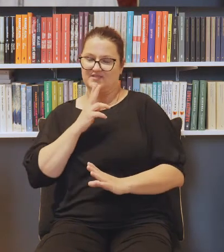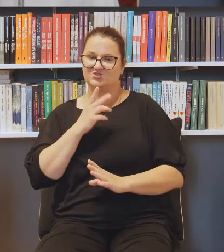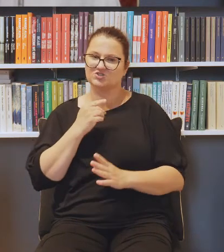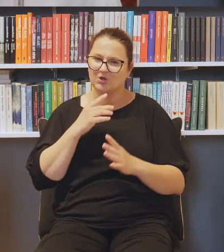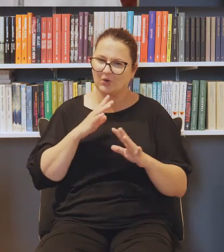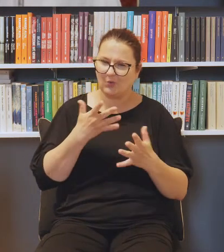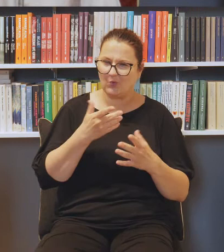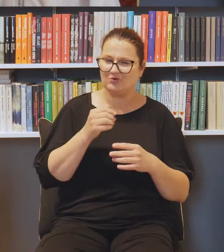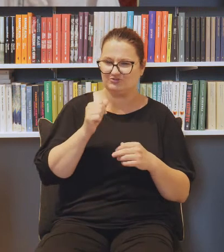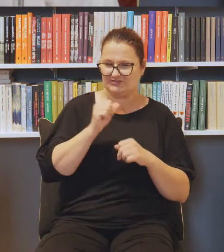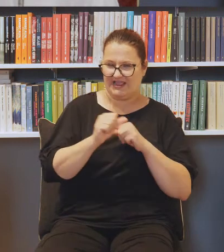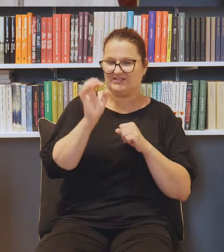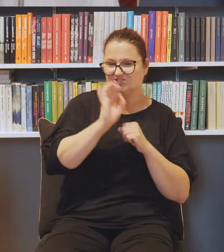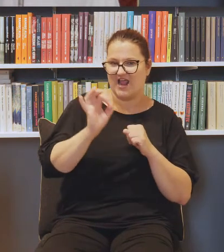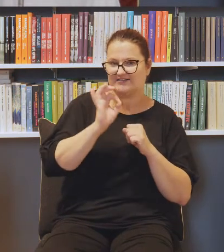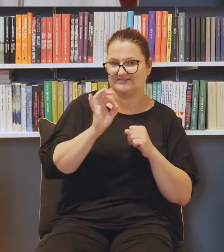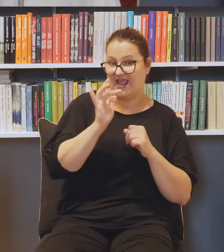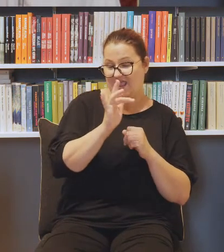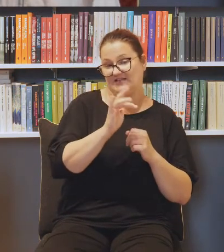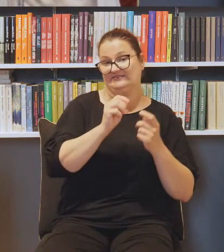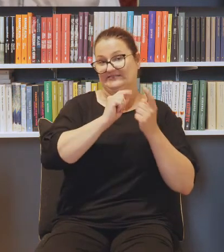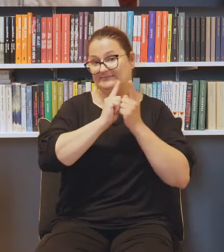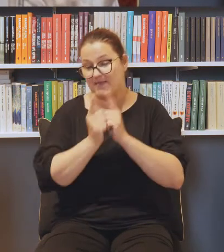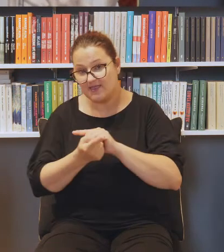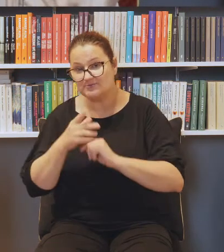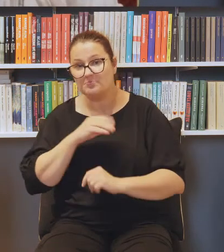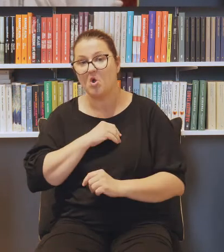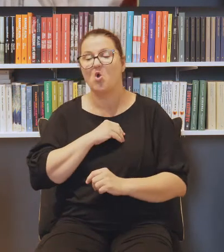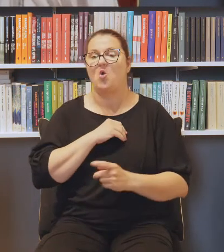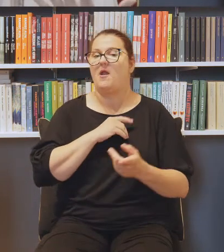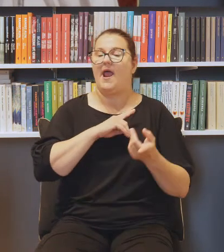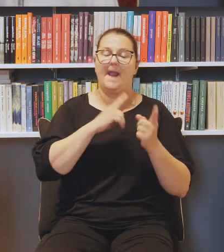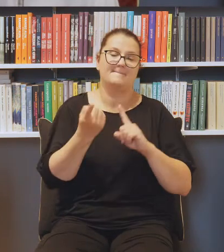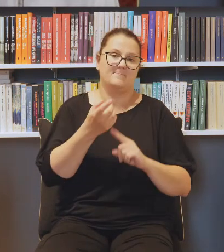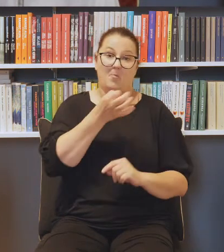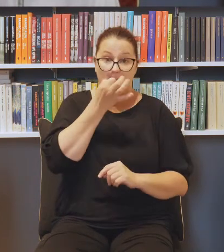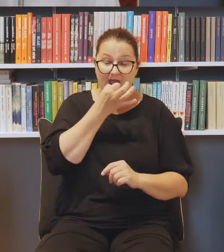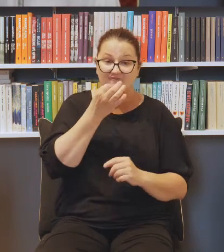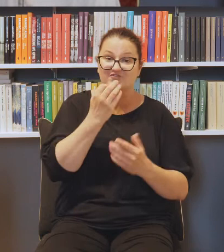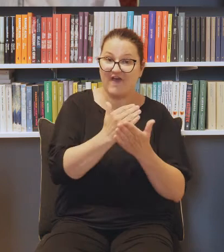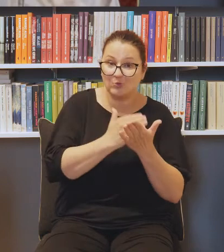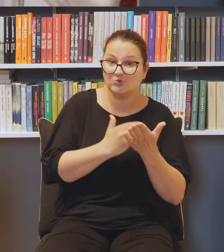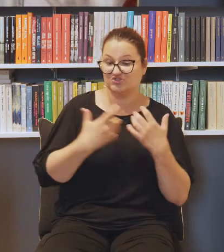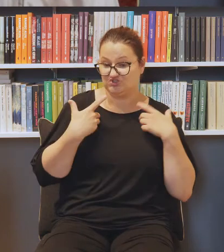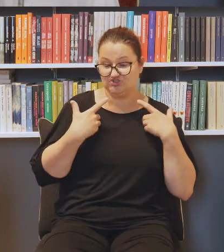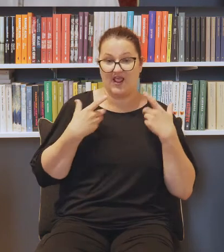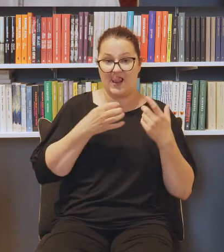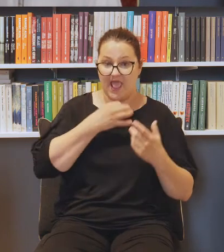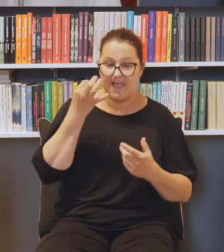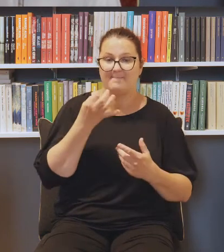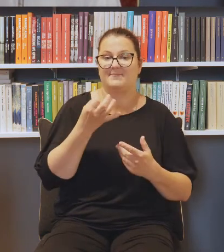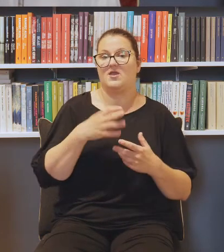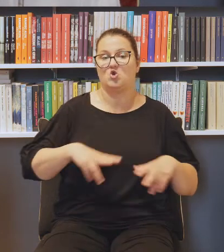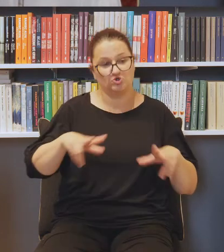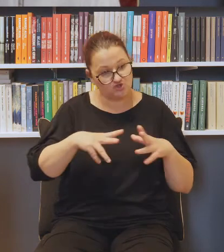niej jakaś taka szansa, żeby albo się zmienić, albo właśnie wyjść, poprawić jakoś swoje warunki bytowe, polepszyć stan swojej